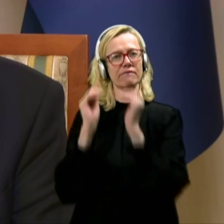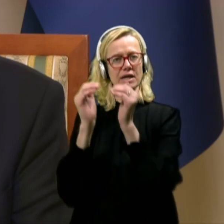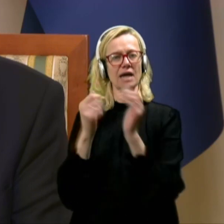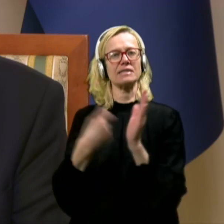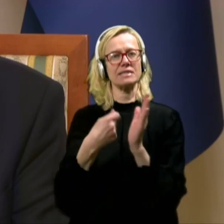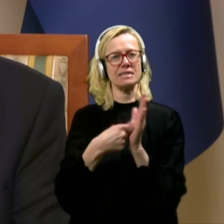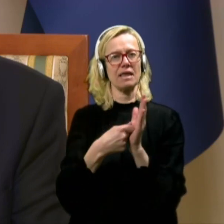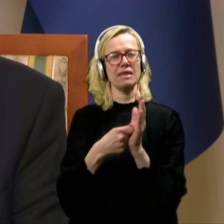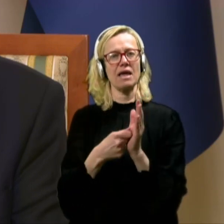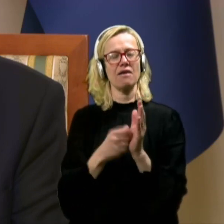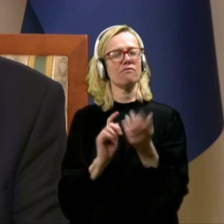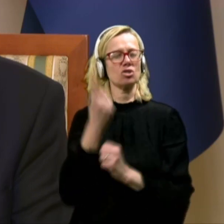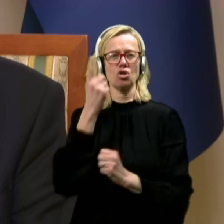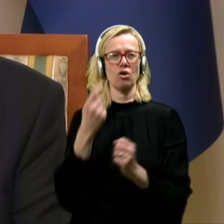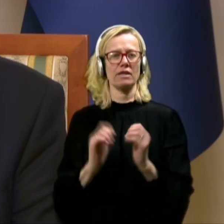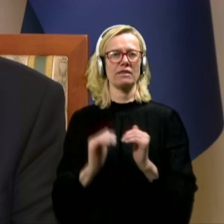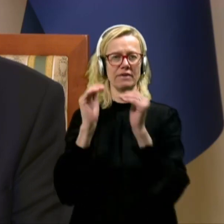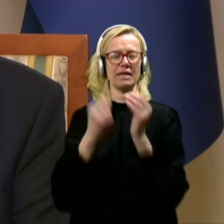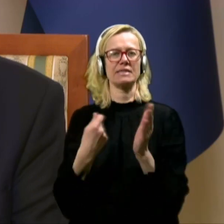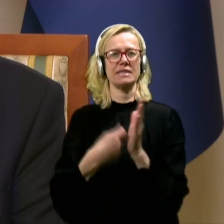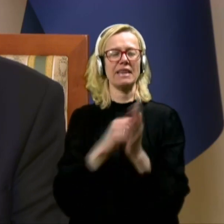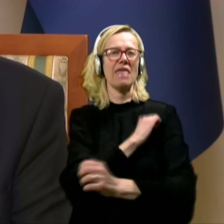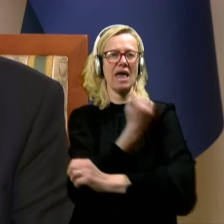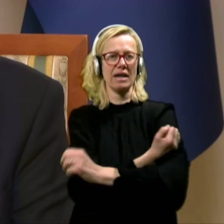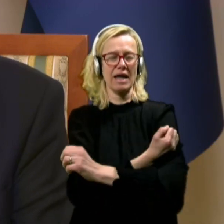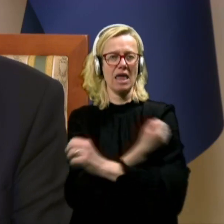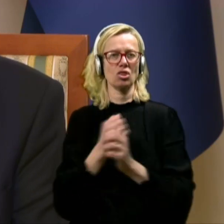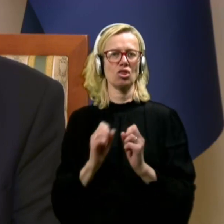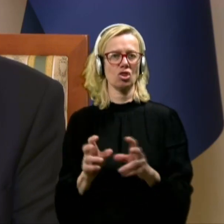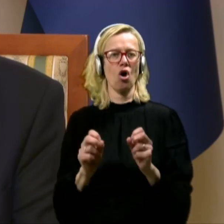energentov, visokega dviga cen energentov v zadnjem času